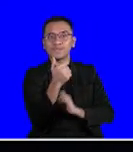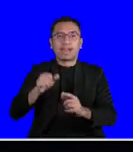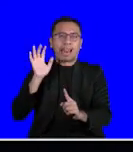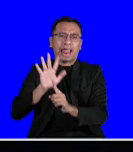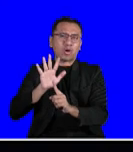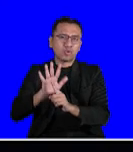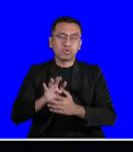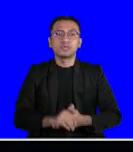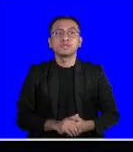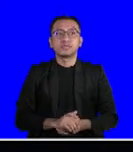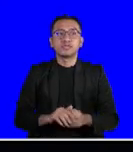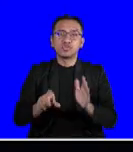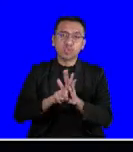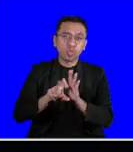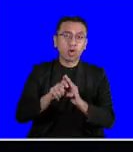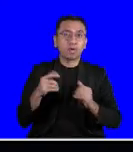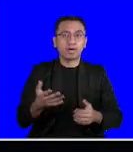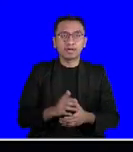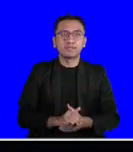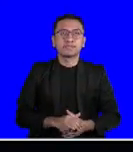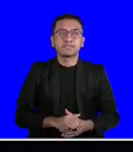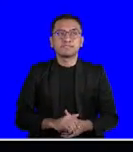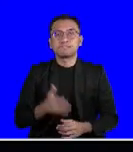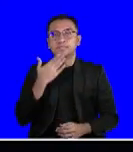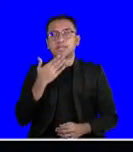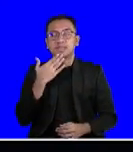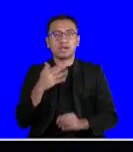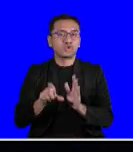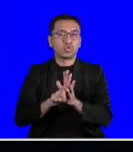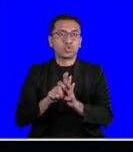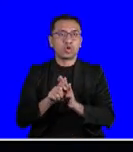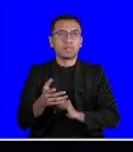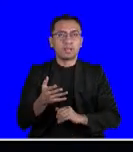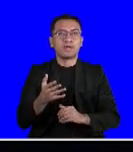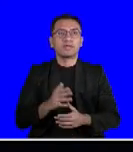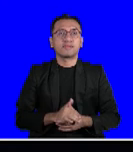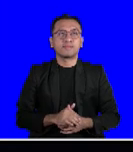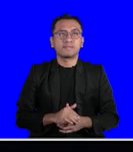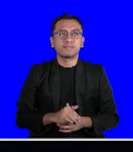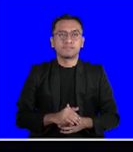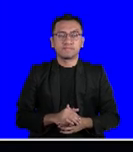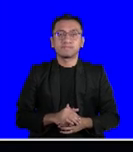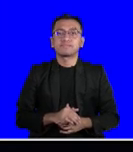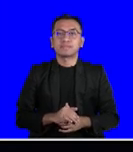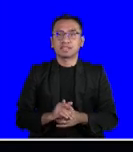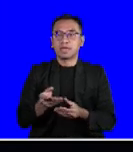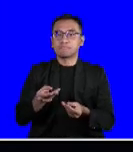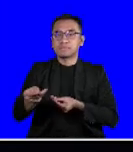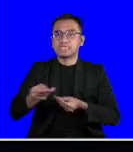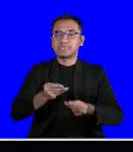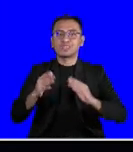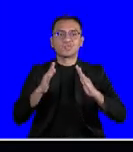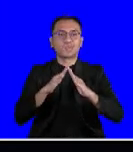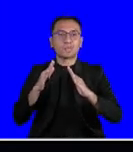depan. Nah, berbagai contohnya yang biasa kita amati saat ini adalah boomingnya bisnis-bisnis rumahan skala